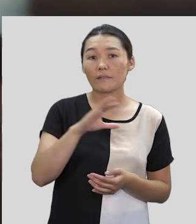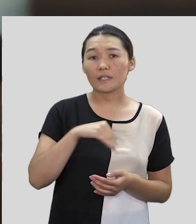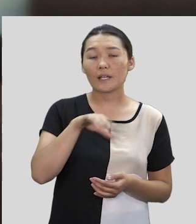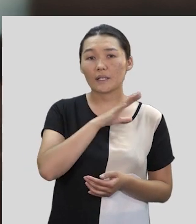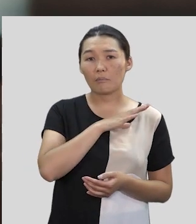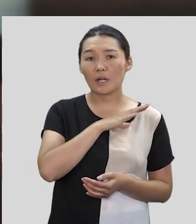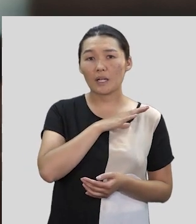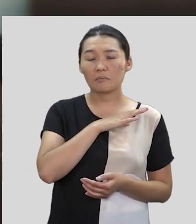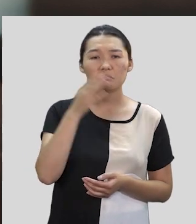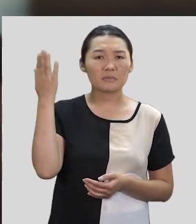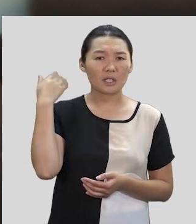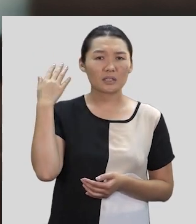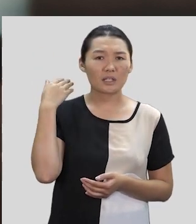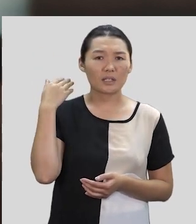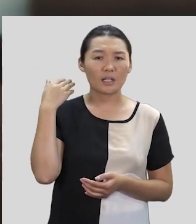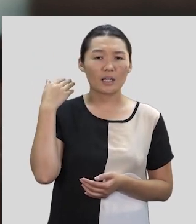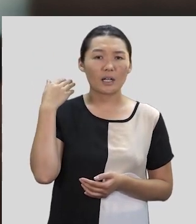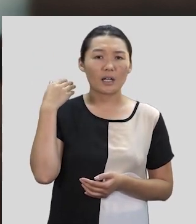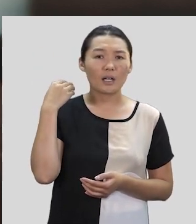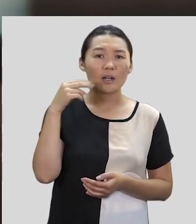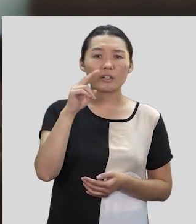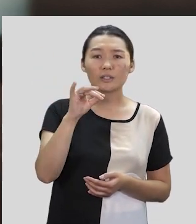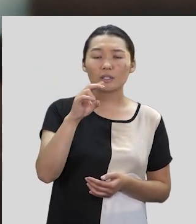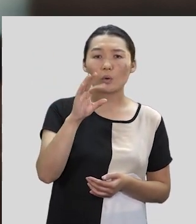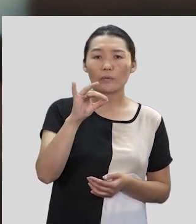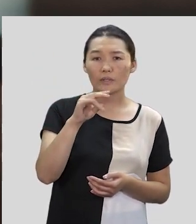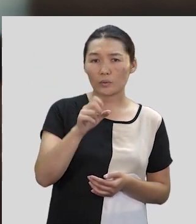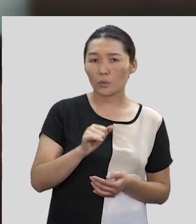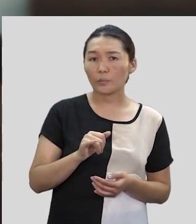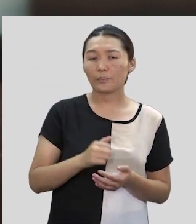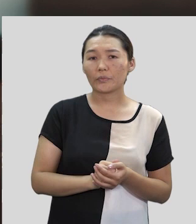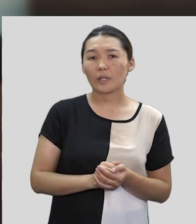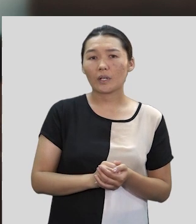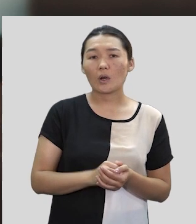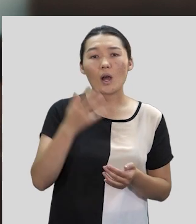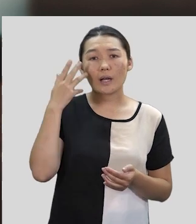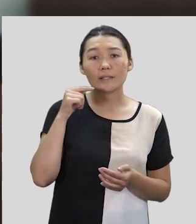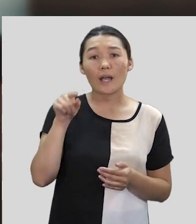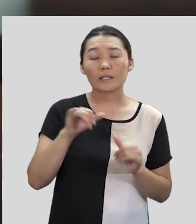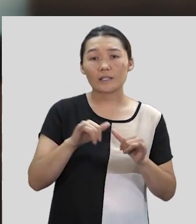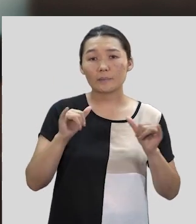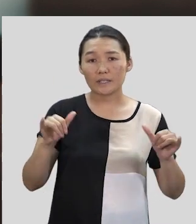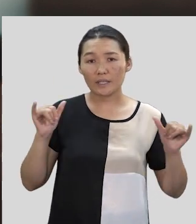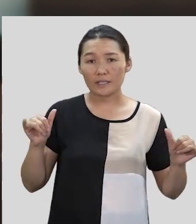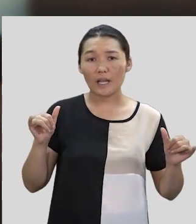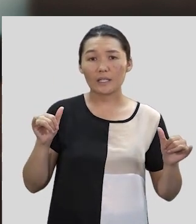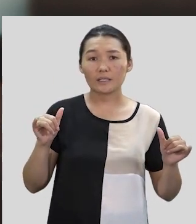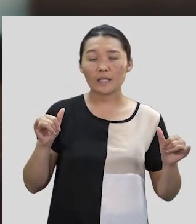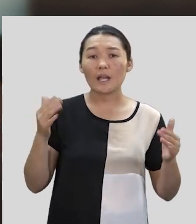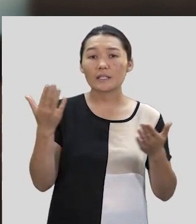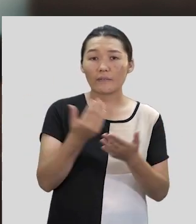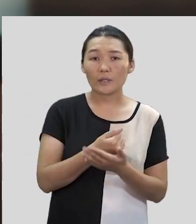когда-то в диковинку но по мере того как они распространялись завоевали жизненное